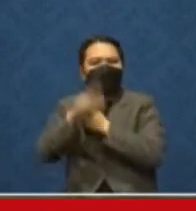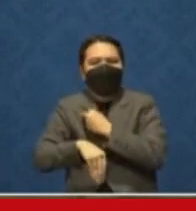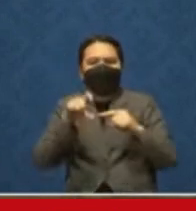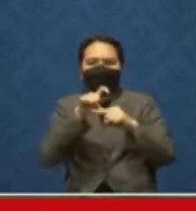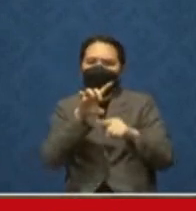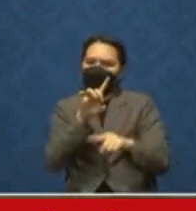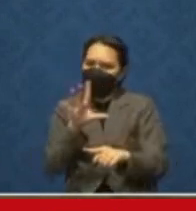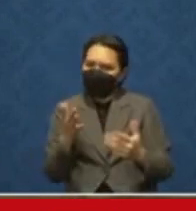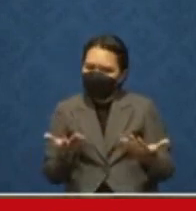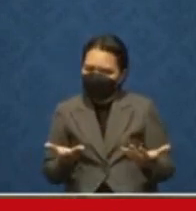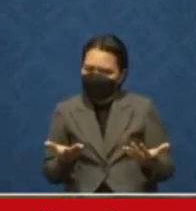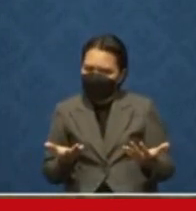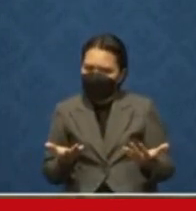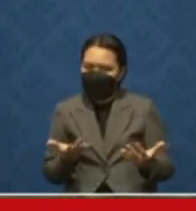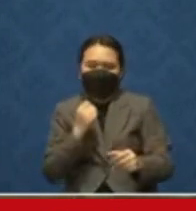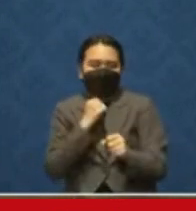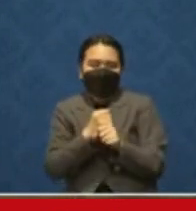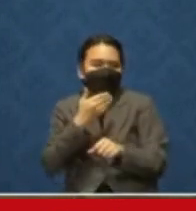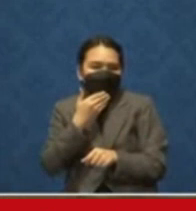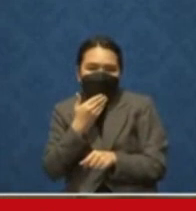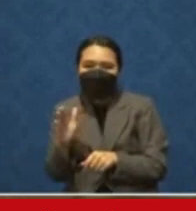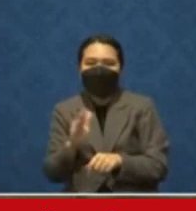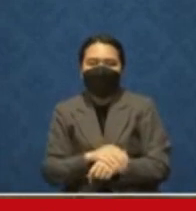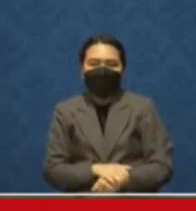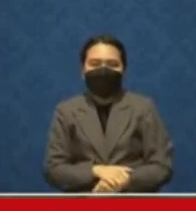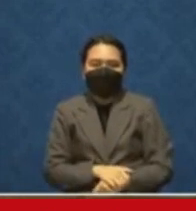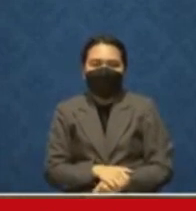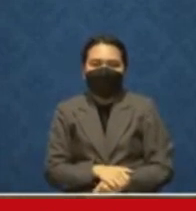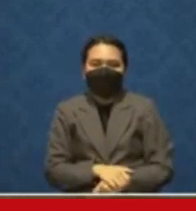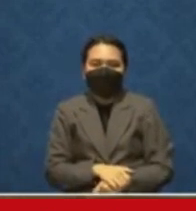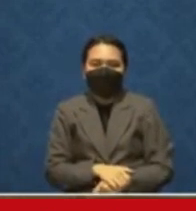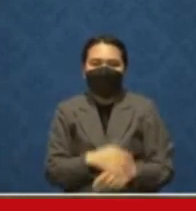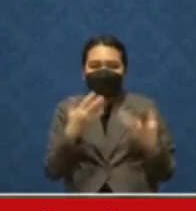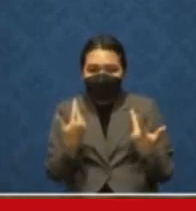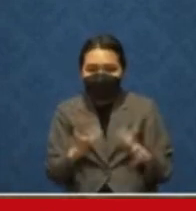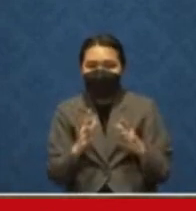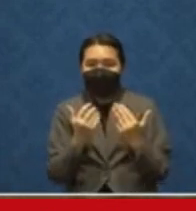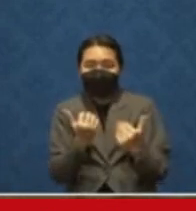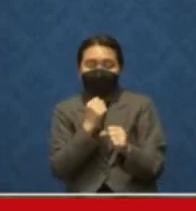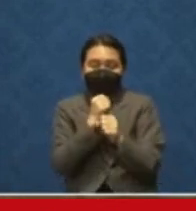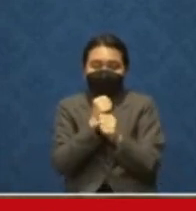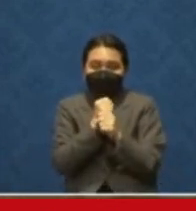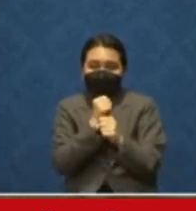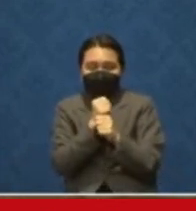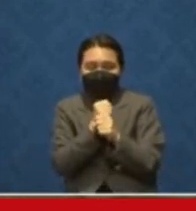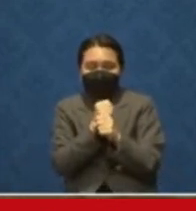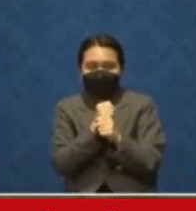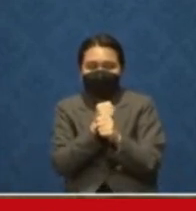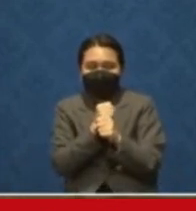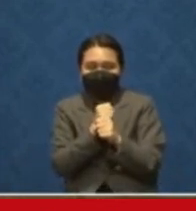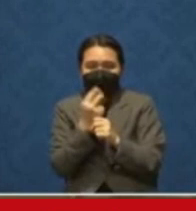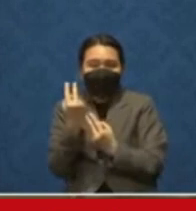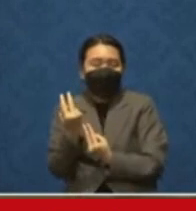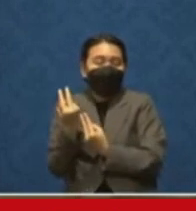อยู่ร่ำไปโอ้นี่ก็ได้ข่าวว่าไปเพราะตัวเลขเข้าไปเพราะมาขอไปก็มาเดี๋ยวจะกลับมา 100 /อีกแล้ว